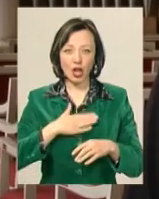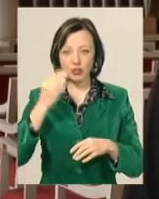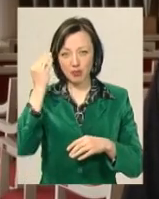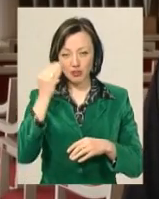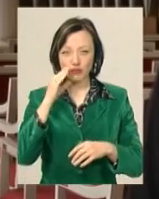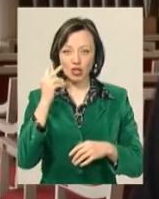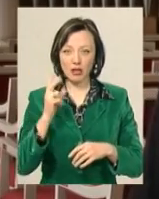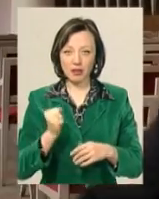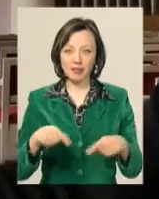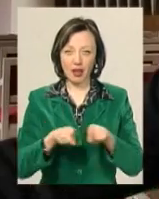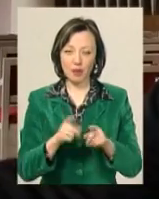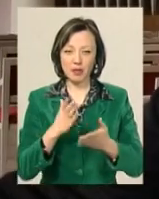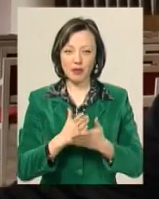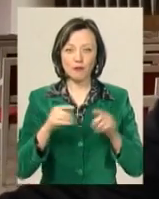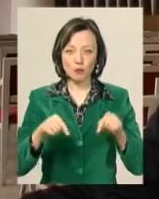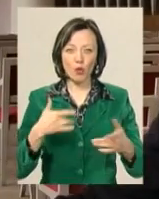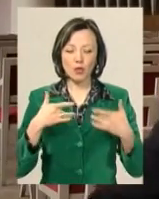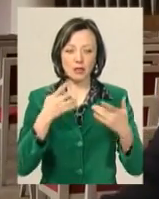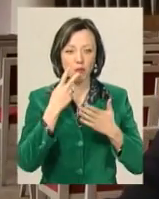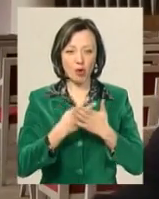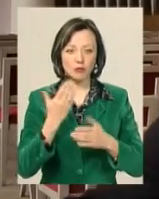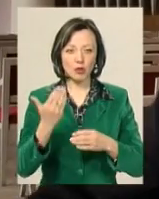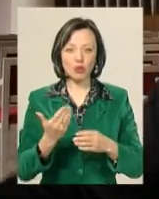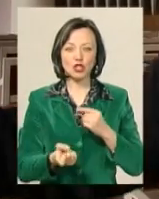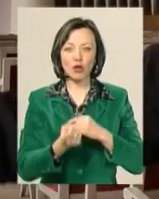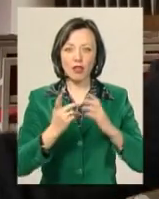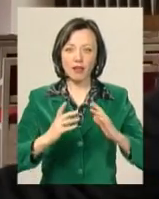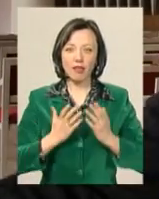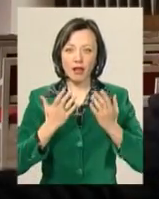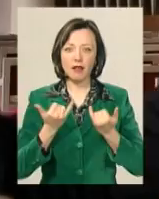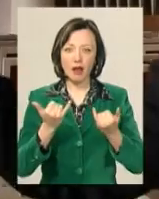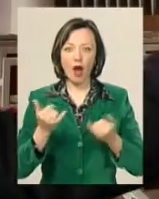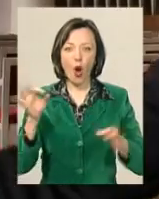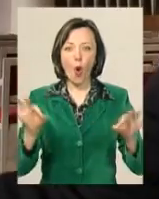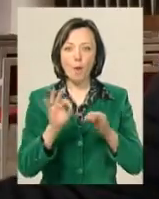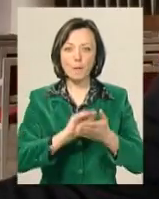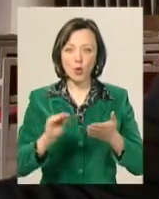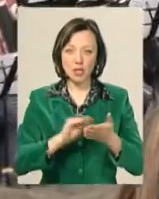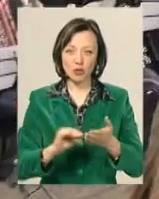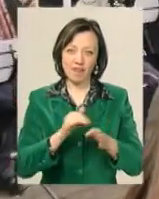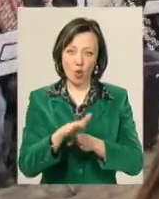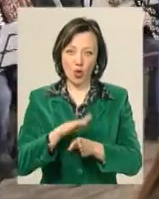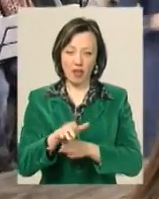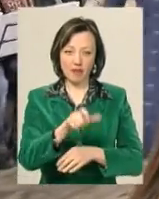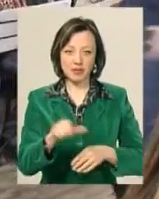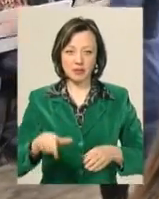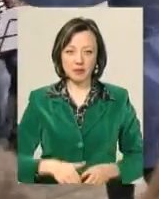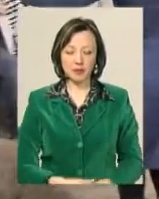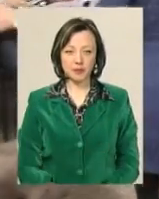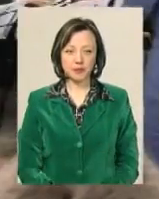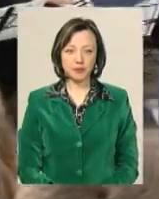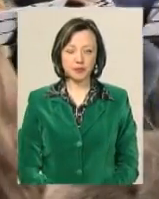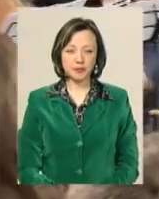бачення Шевченка є саме таким. Ми в цьому концерті показуємо його як джерело натхнення для композиторів і виконавців, звичайно.